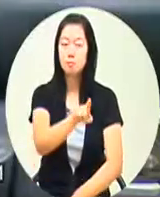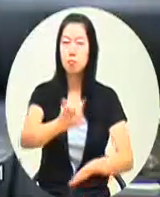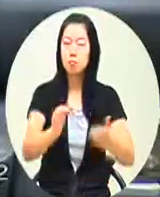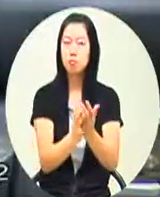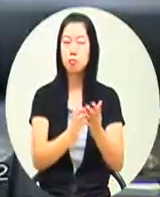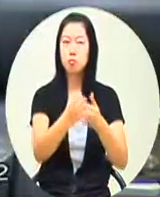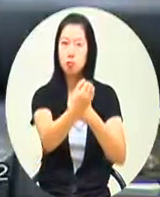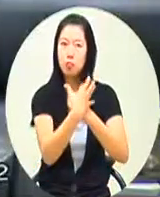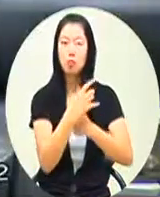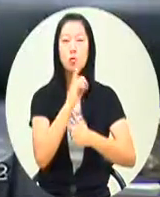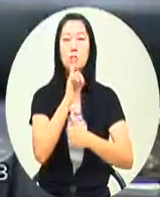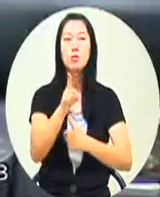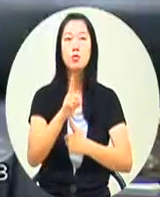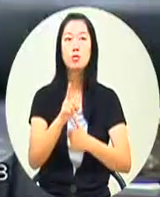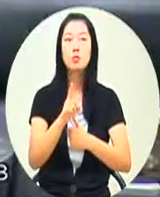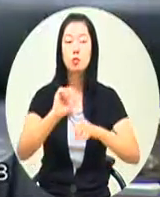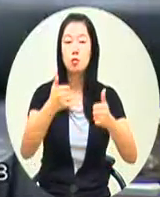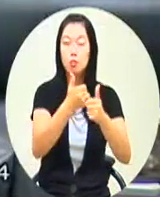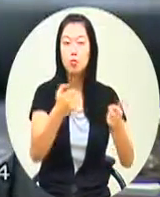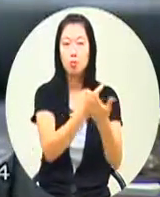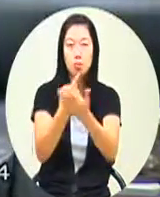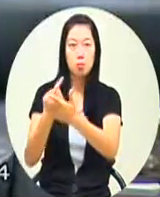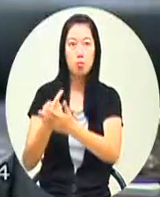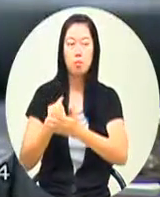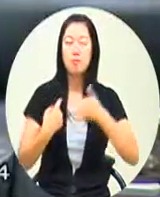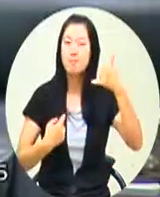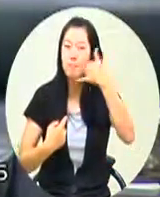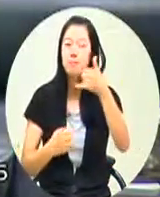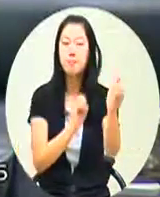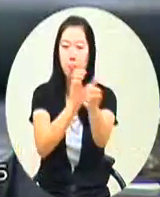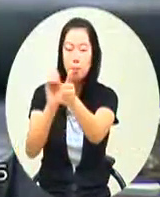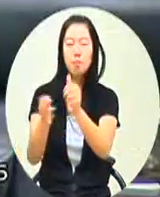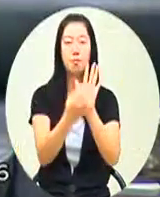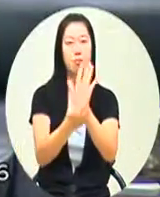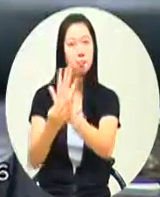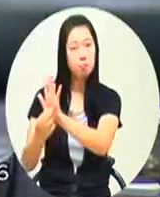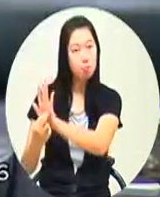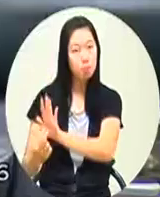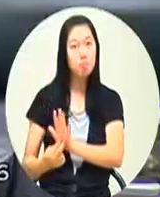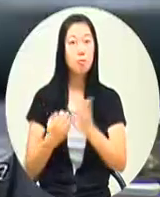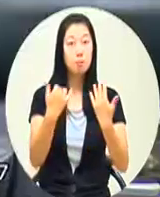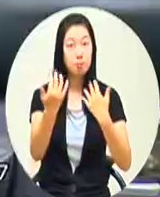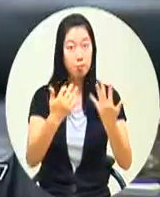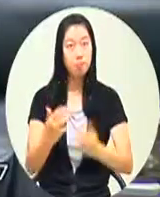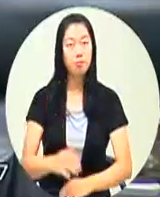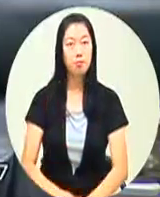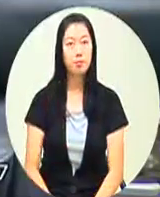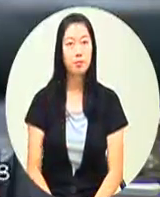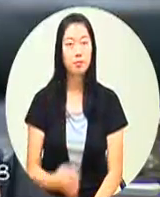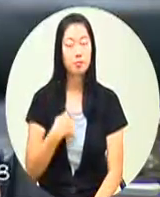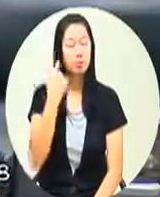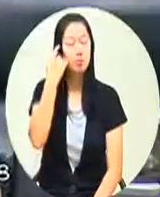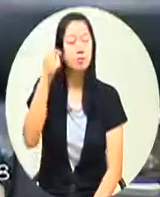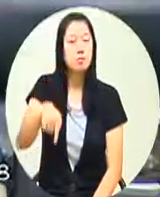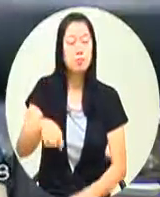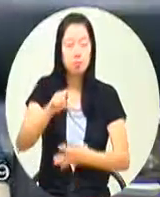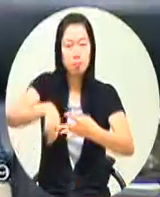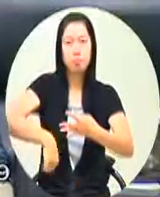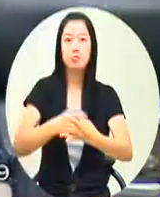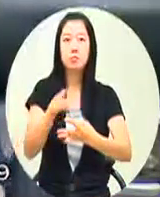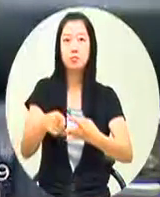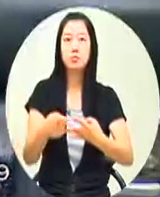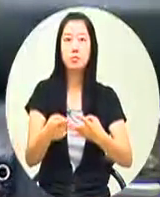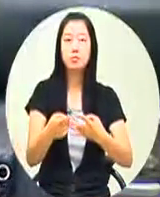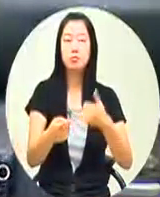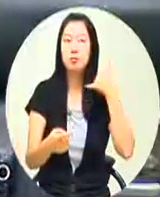有关心的民意代表啊，对啊， 那我是觉得说这件事情你们在处理通知